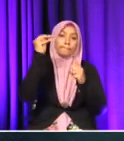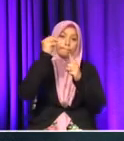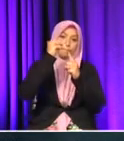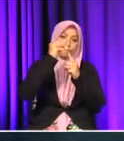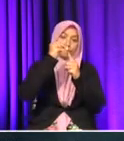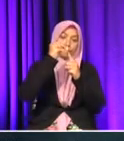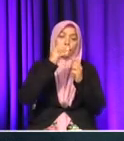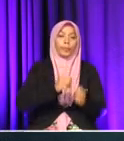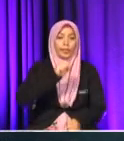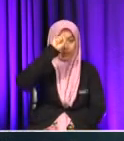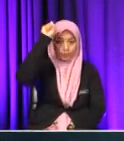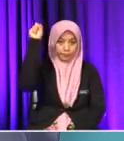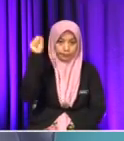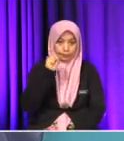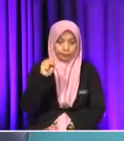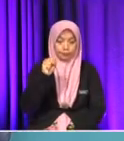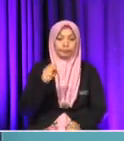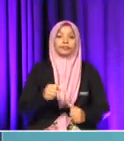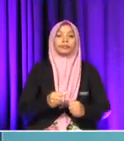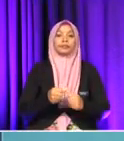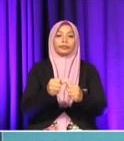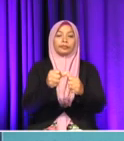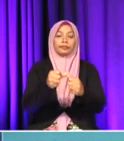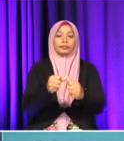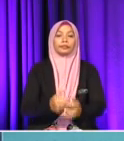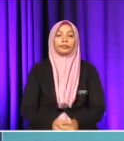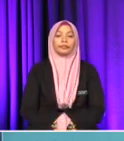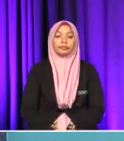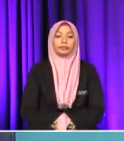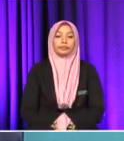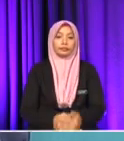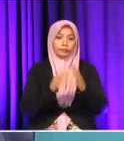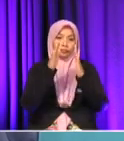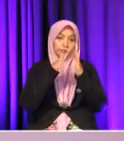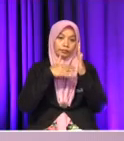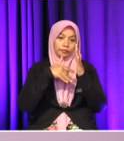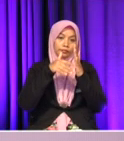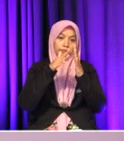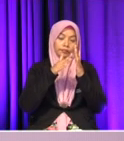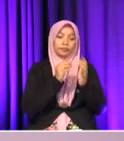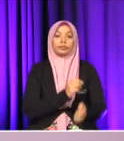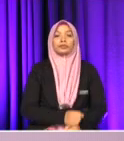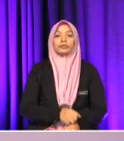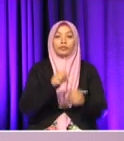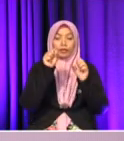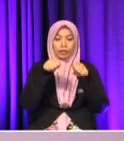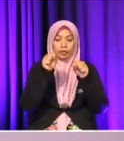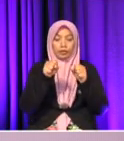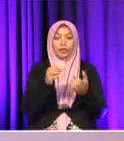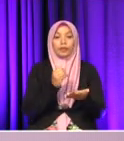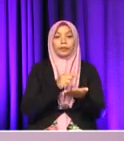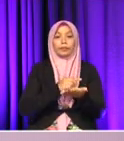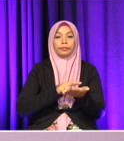yang berikutnya Oke soalnya yang kedua Berikut merupakan jadwal penyataan berkaitan logo sebagai identity